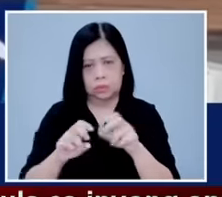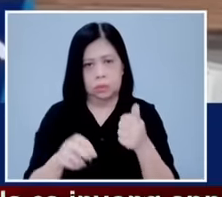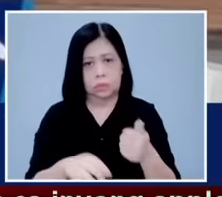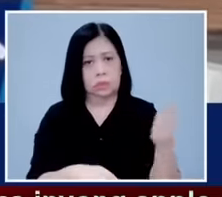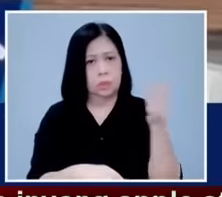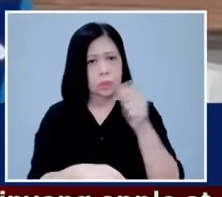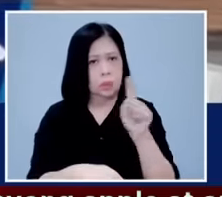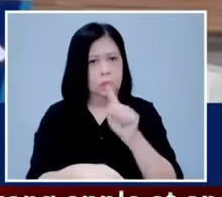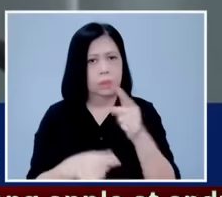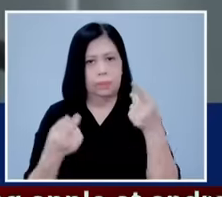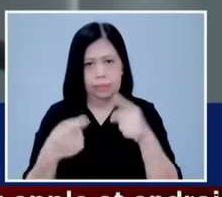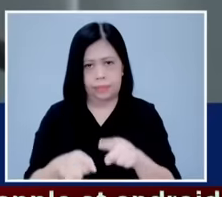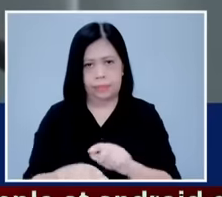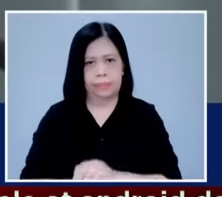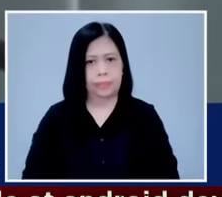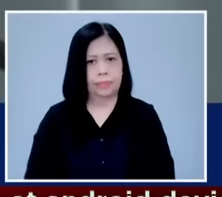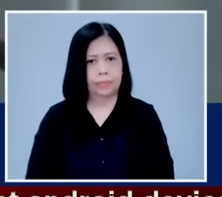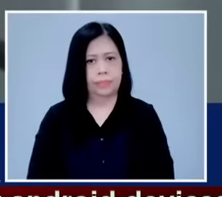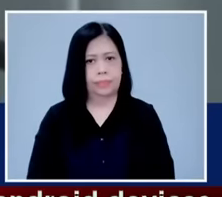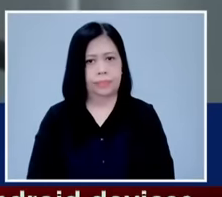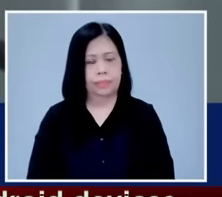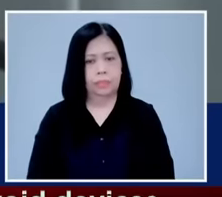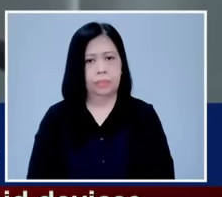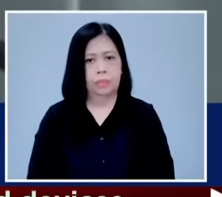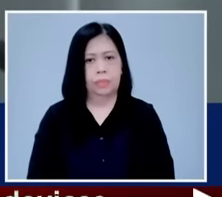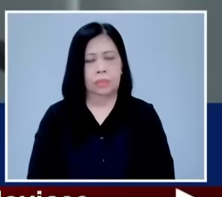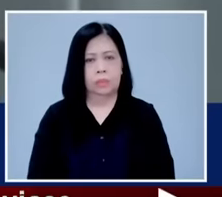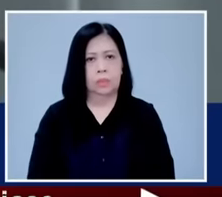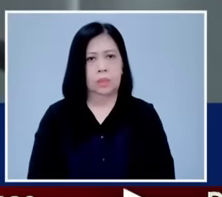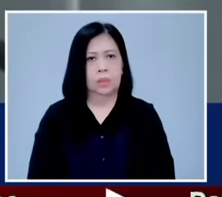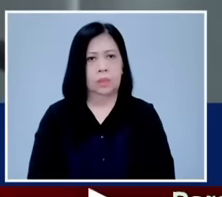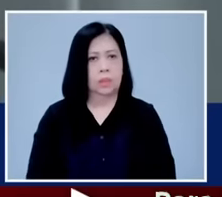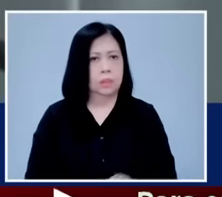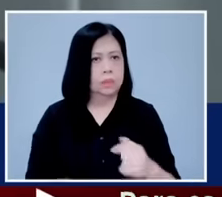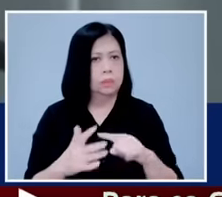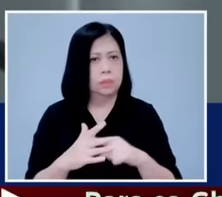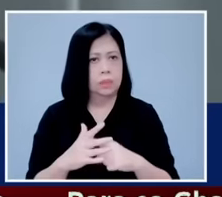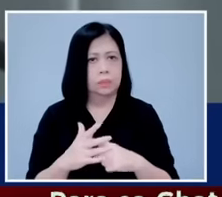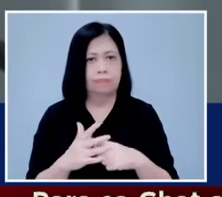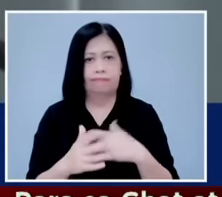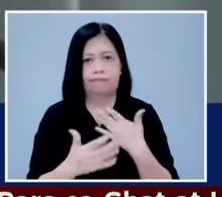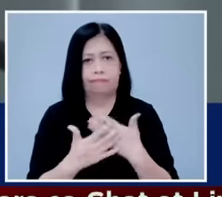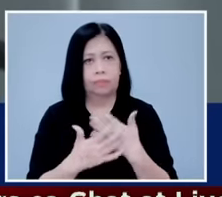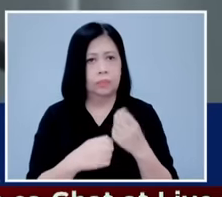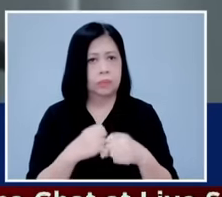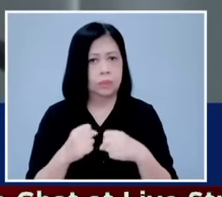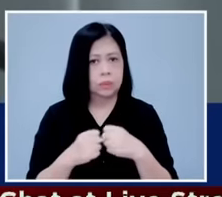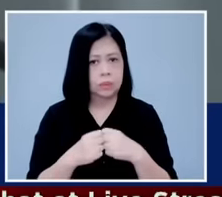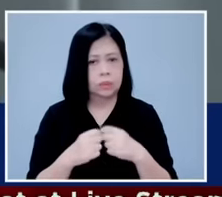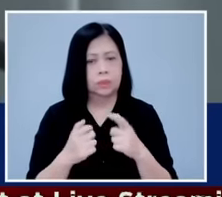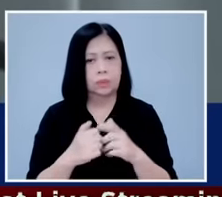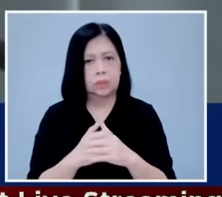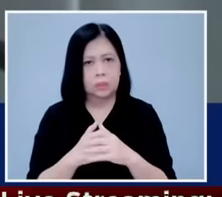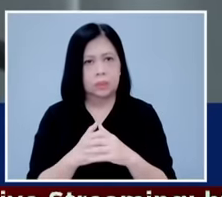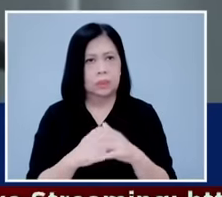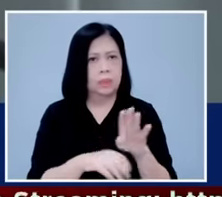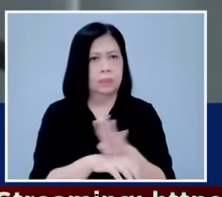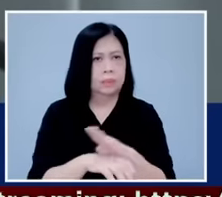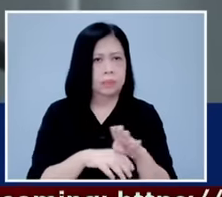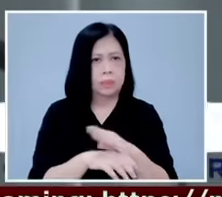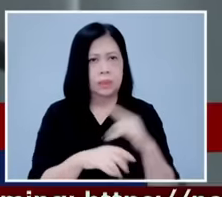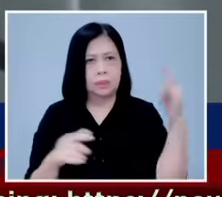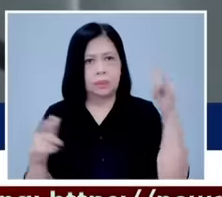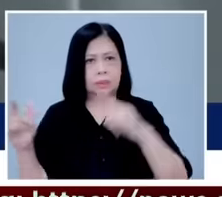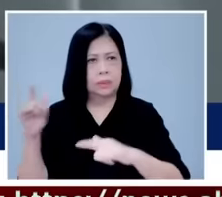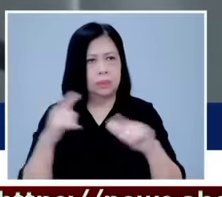ang insidente. This is the beginning of the year where the traffic is very busy, a lot of people coming